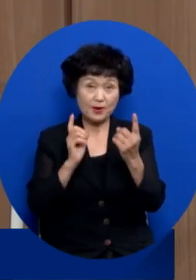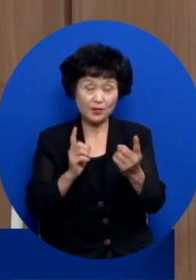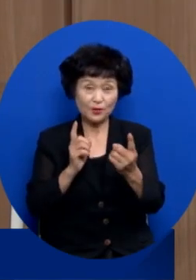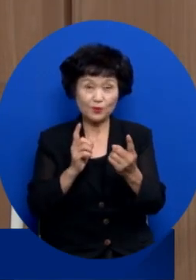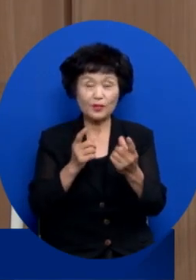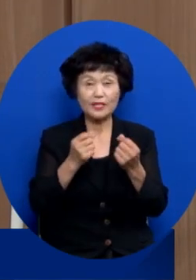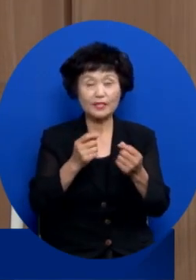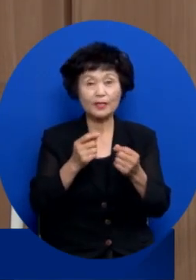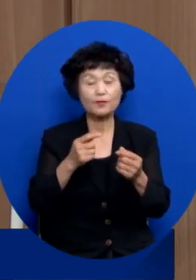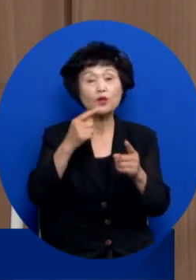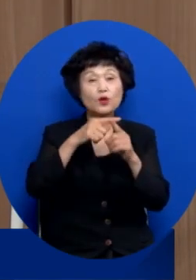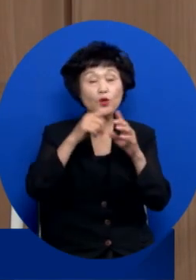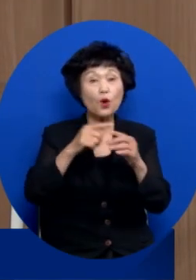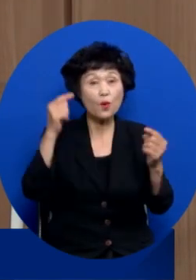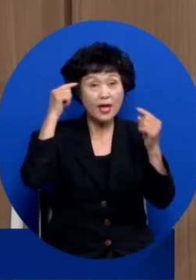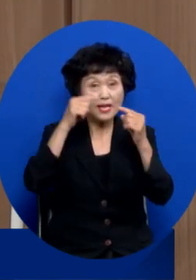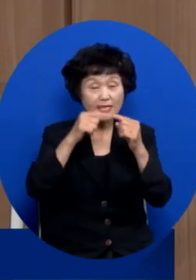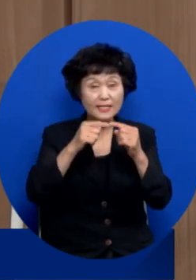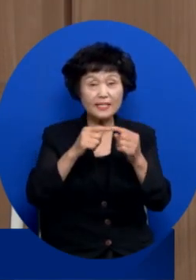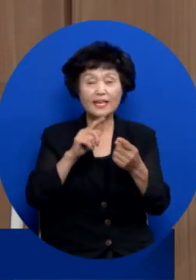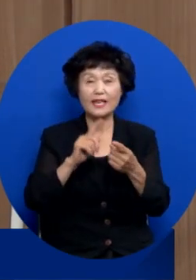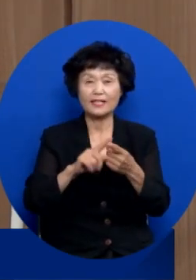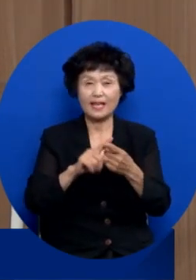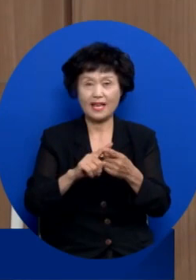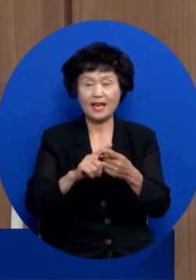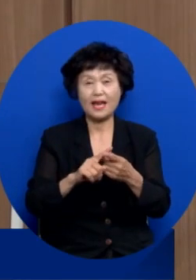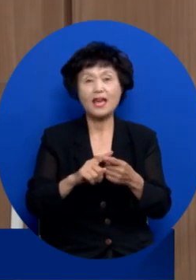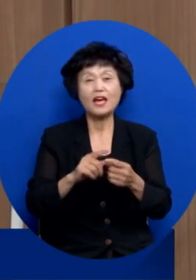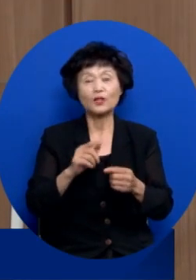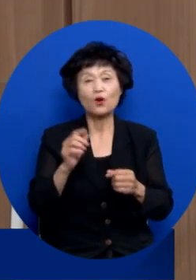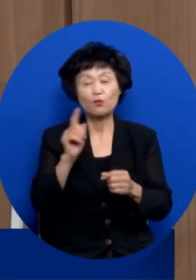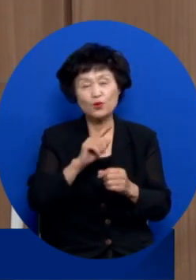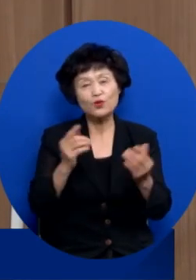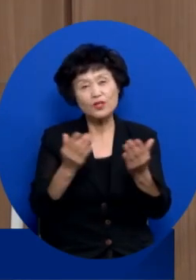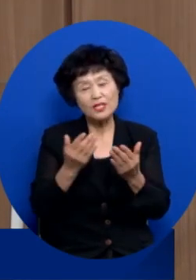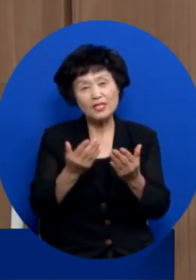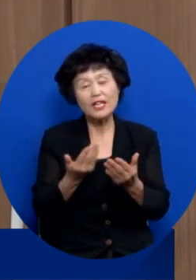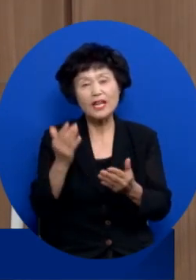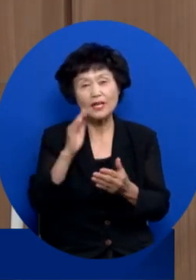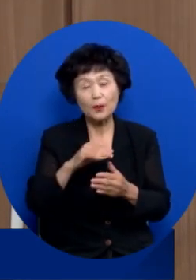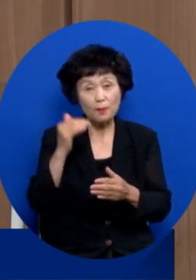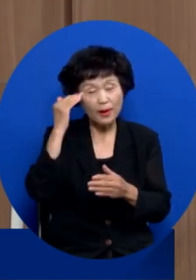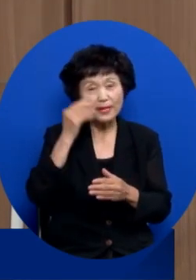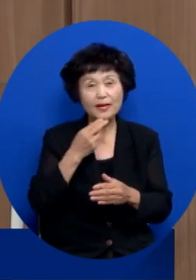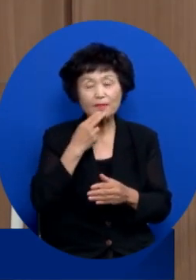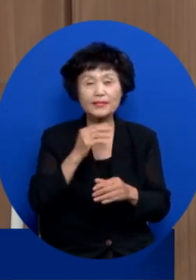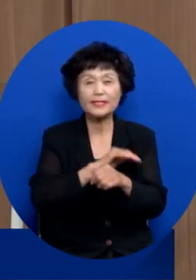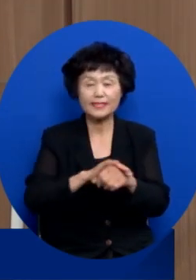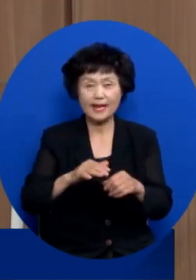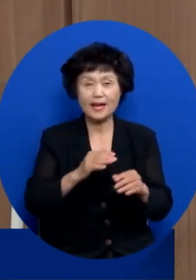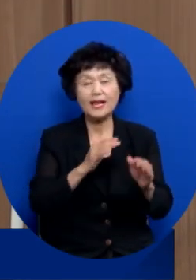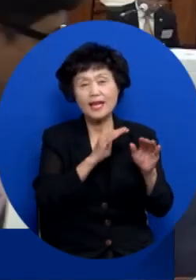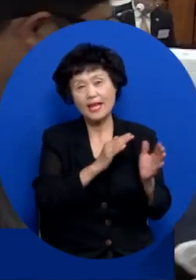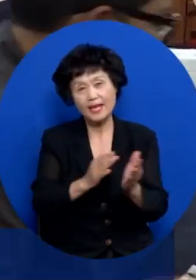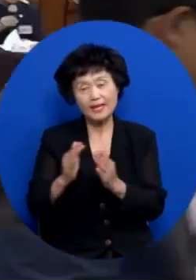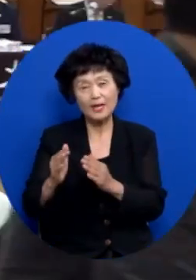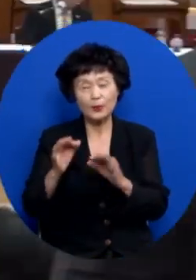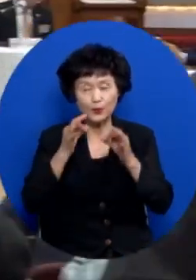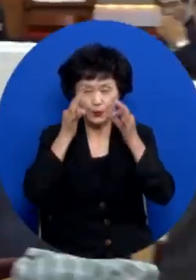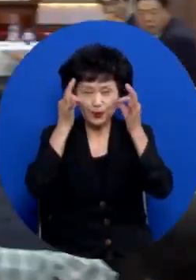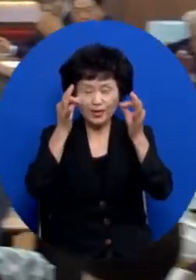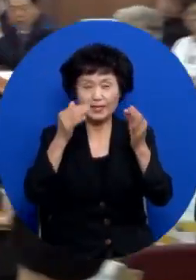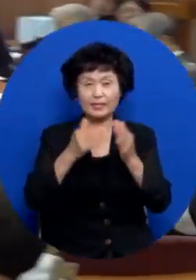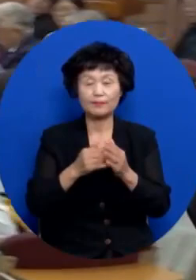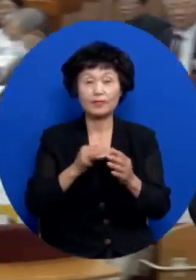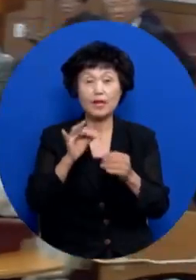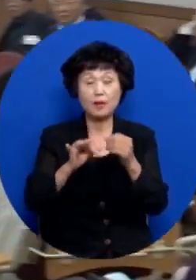에큐메니칼의 가치와 또 정체성을 가지고 있는 NCCK에 어떤 일에 훼손이 되지 않도록 잘 처신해 가겠습니다.